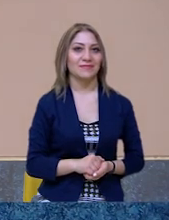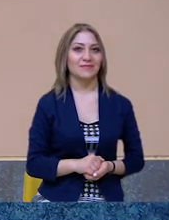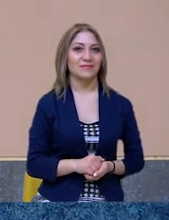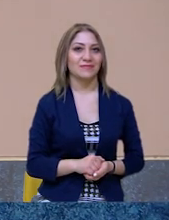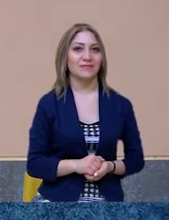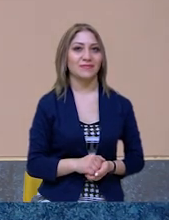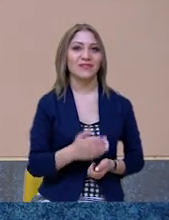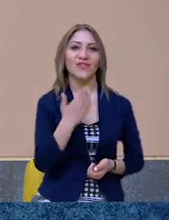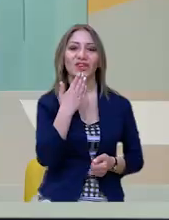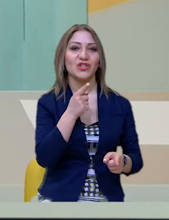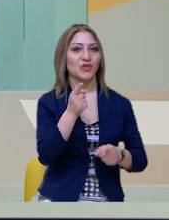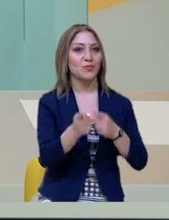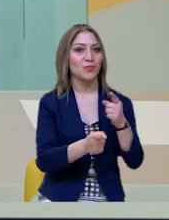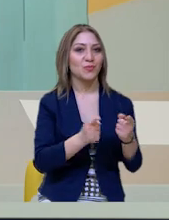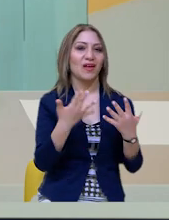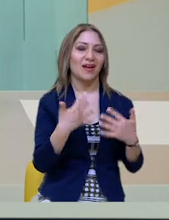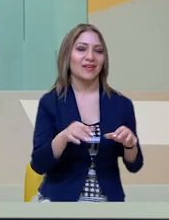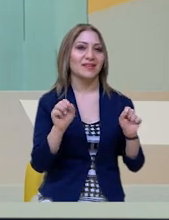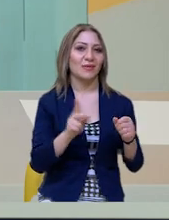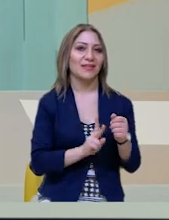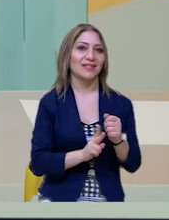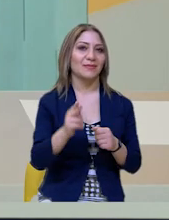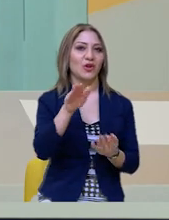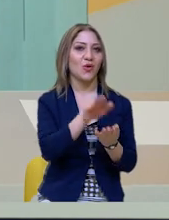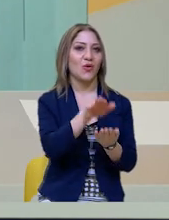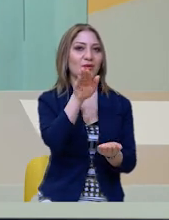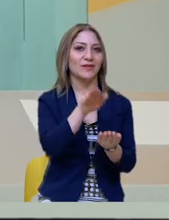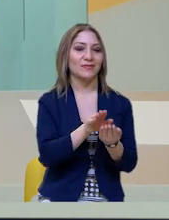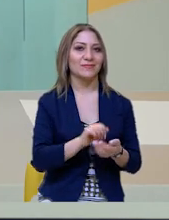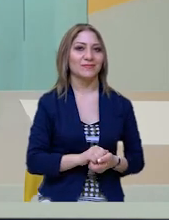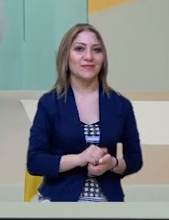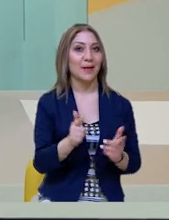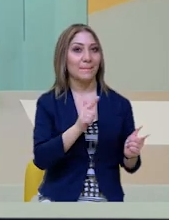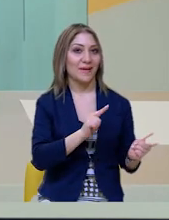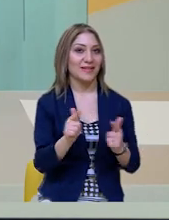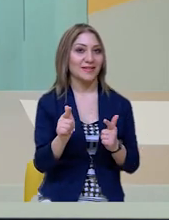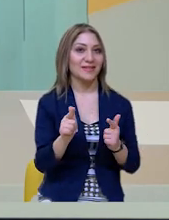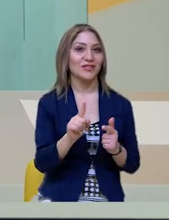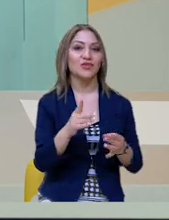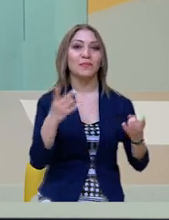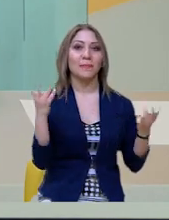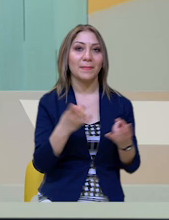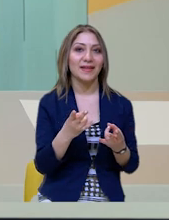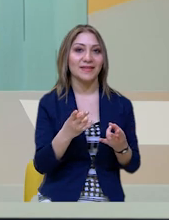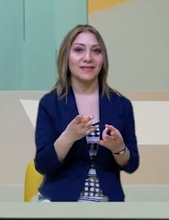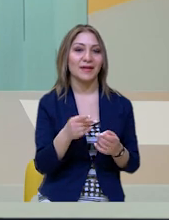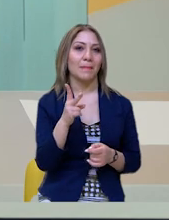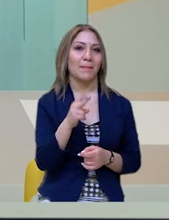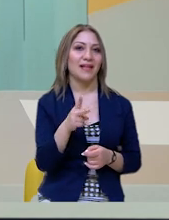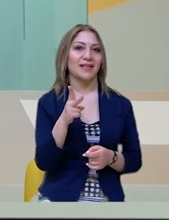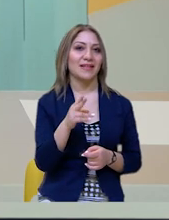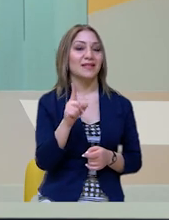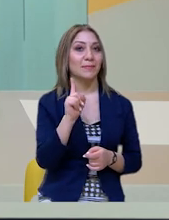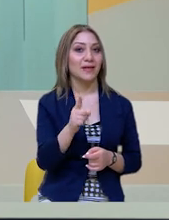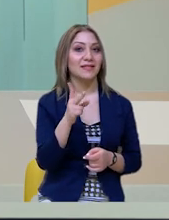Վերջին ուղումներն ենք անում և արդեն կարող ենք կտրել մեր կոկորդիլոսին։ Պատրաստ եք, ինչ է պետք դրա համար, մկրատ,